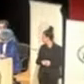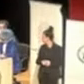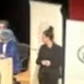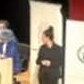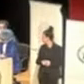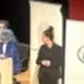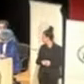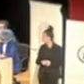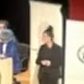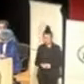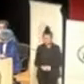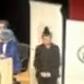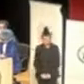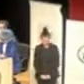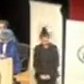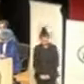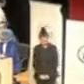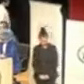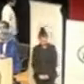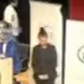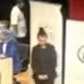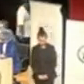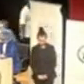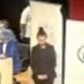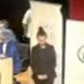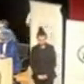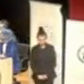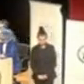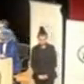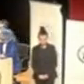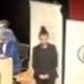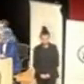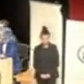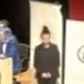Dost dost diye nice nicesine